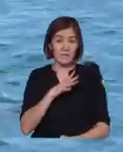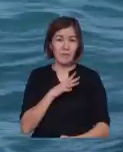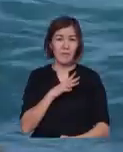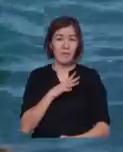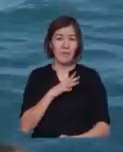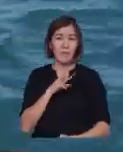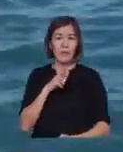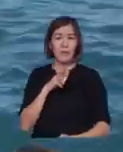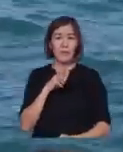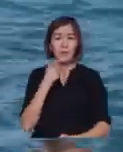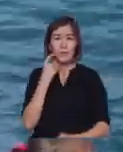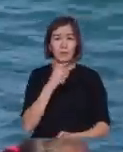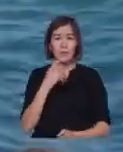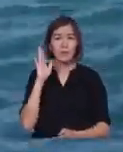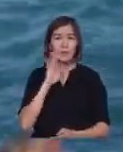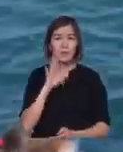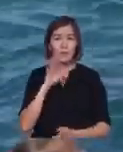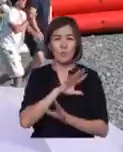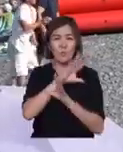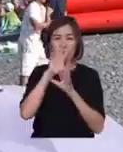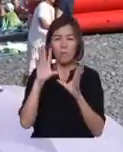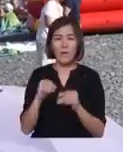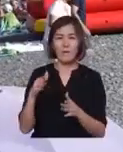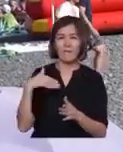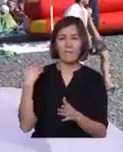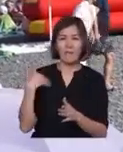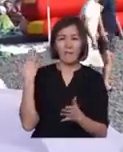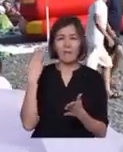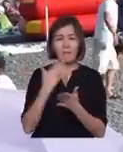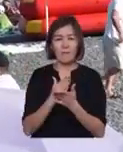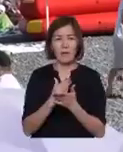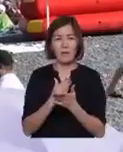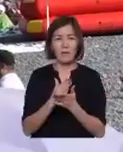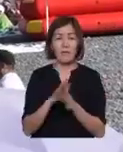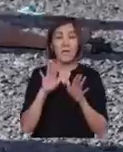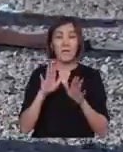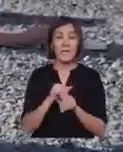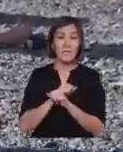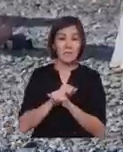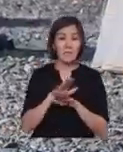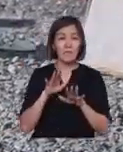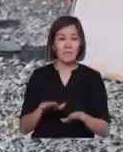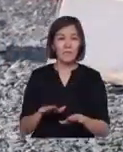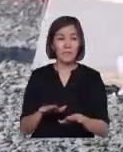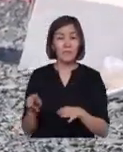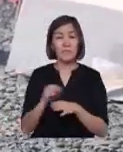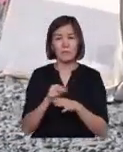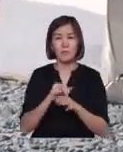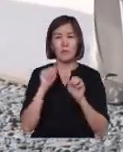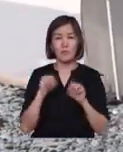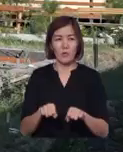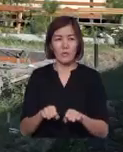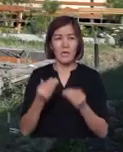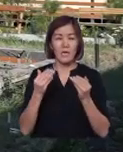суынан Менделеев кестесіндегі йодтан басқа бүкіл элементтер кездеседі. Яғни көл тек демалатын ғана емес, емалатын да орын.